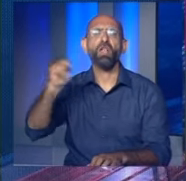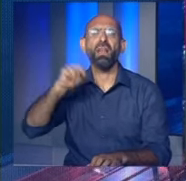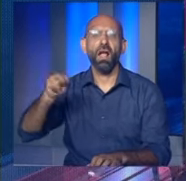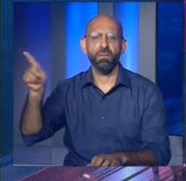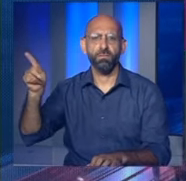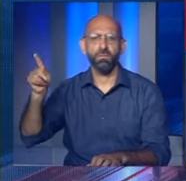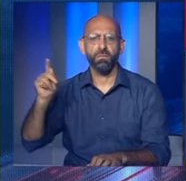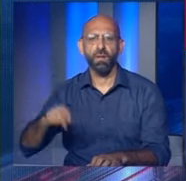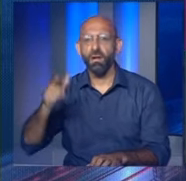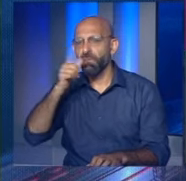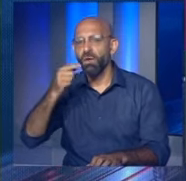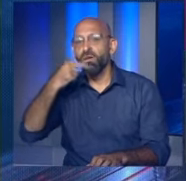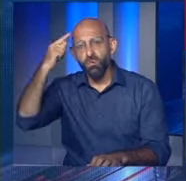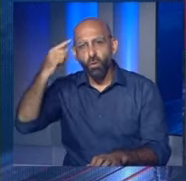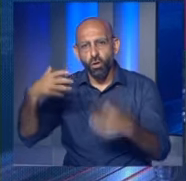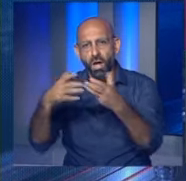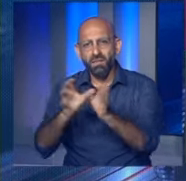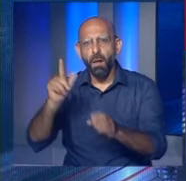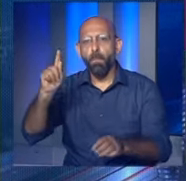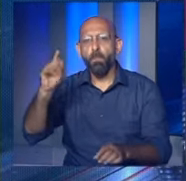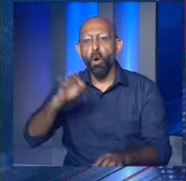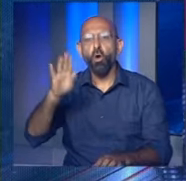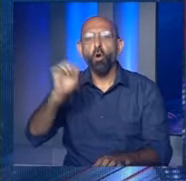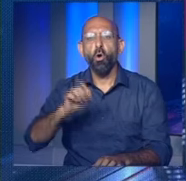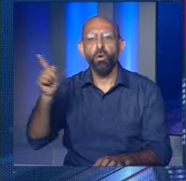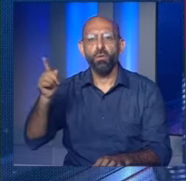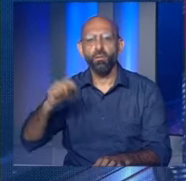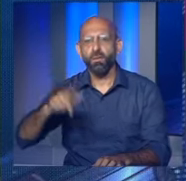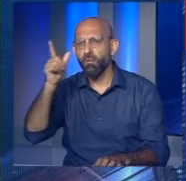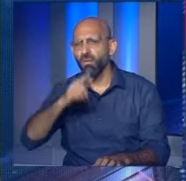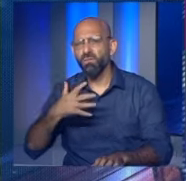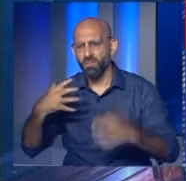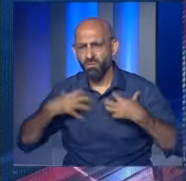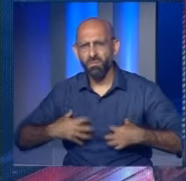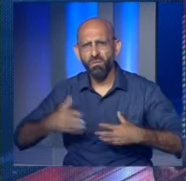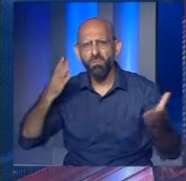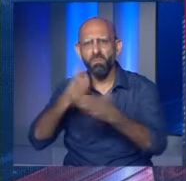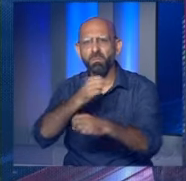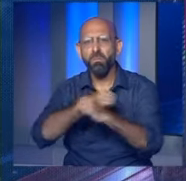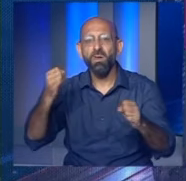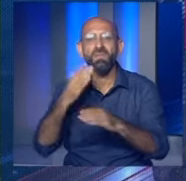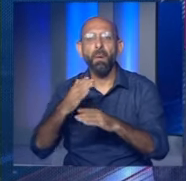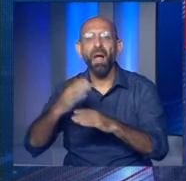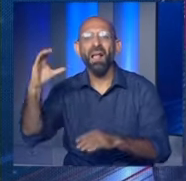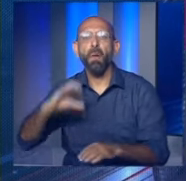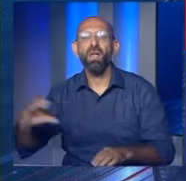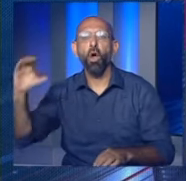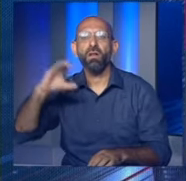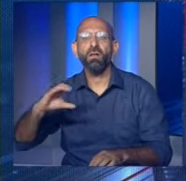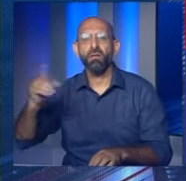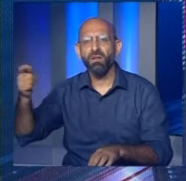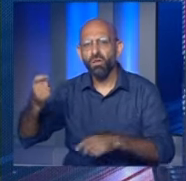تذكر بتلك التي تنفذها جماعه بوكو حرام بحسب فرانس بريس وبوكو حرام المتجذره في هذه المنطقه المتاخمه